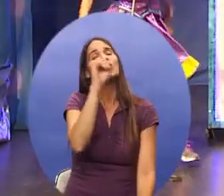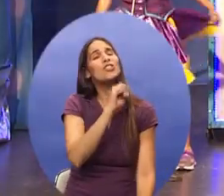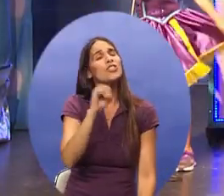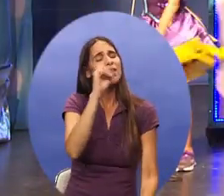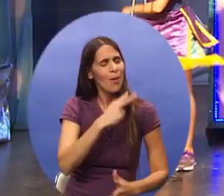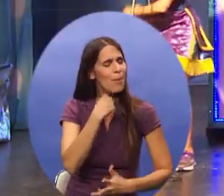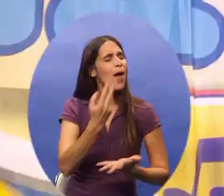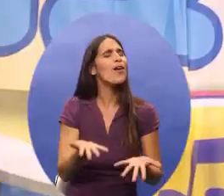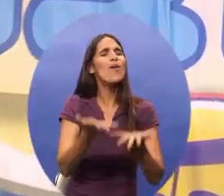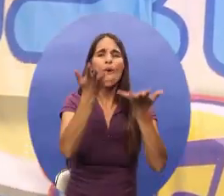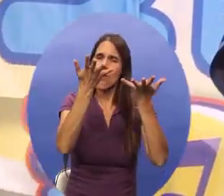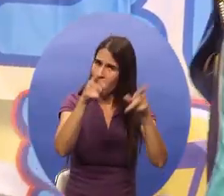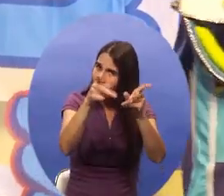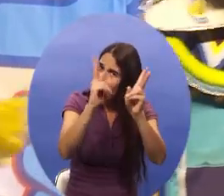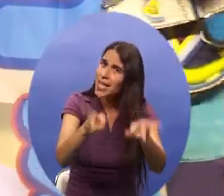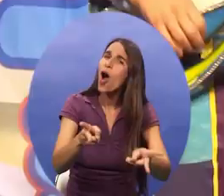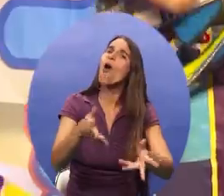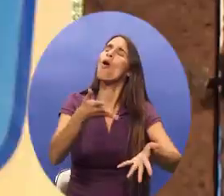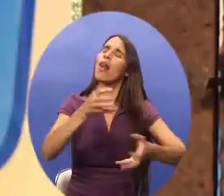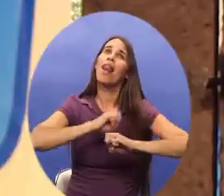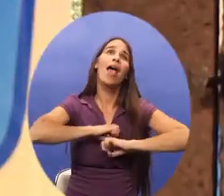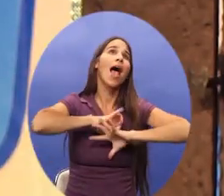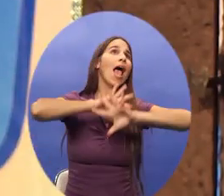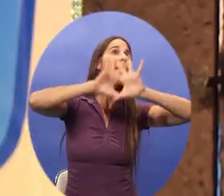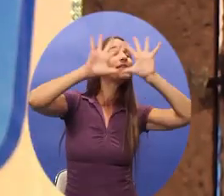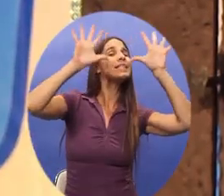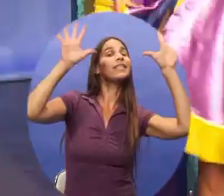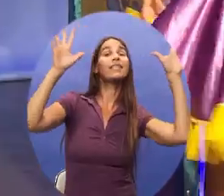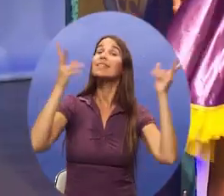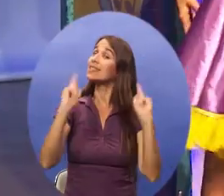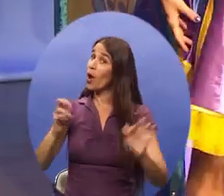שיר בקול, גם אתה יכול